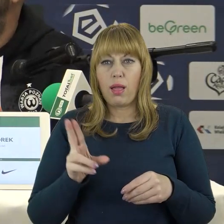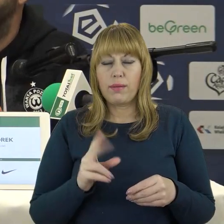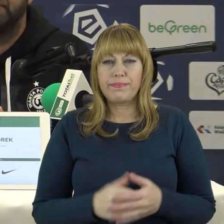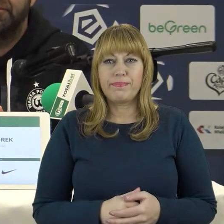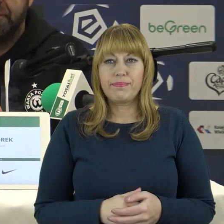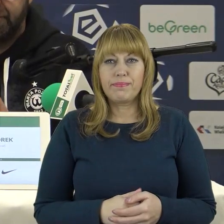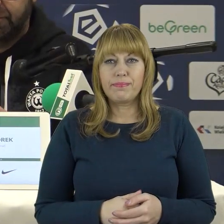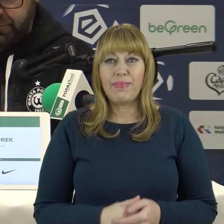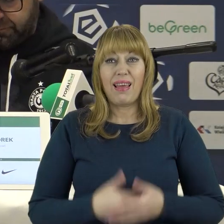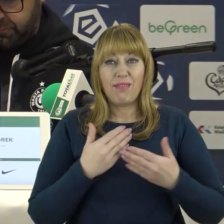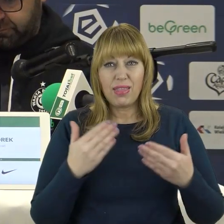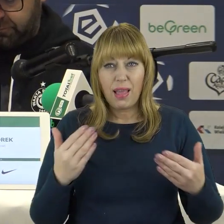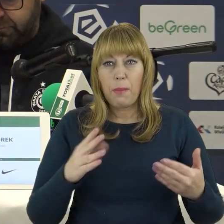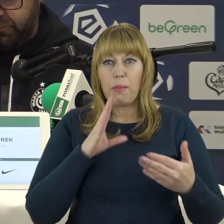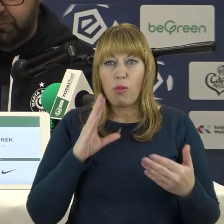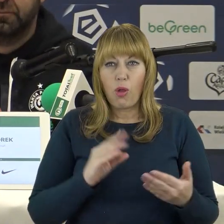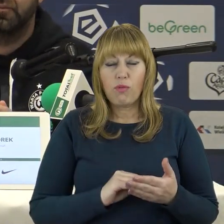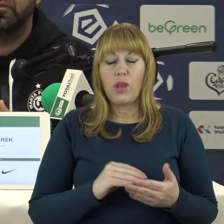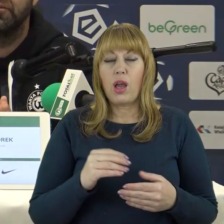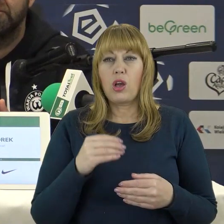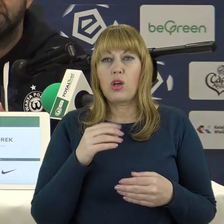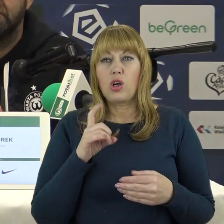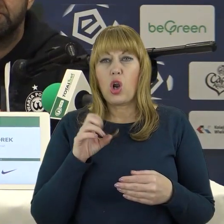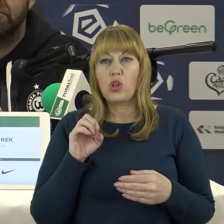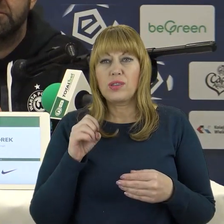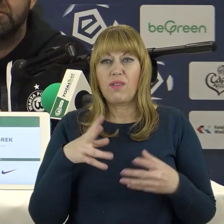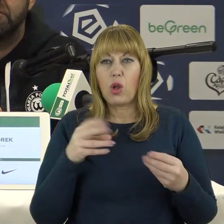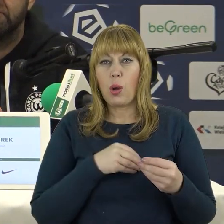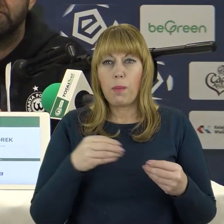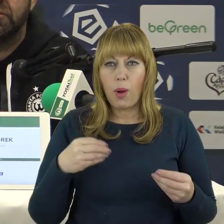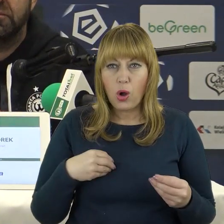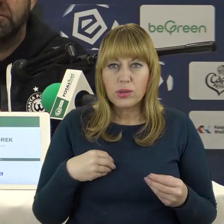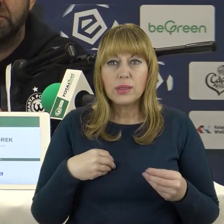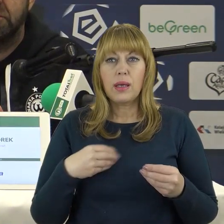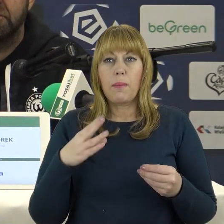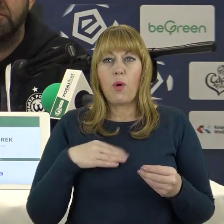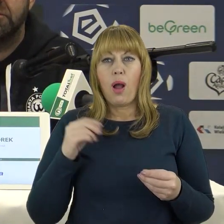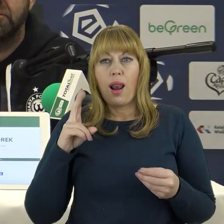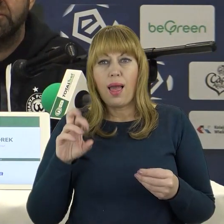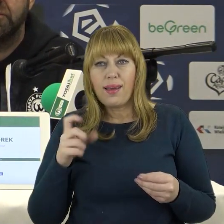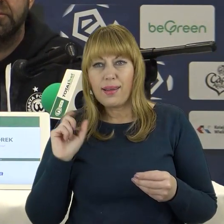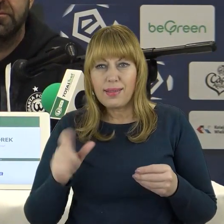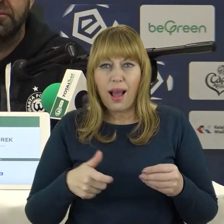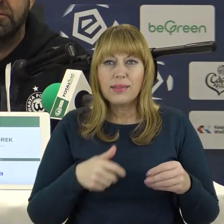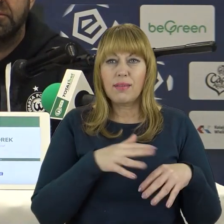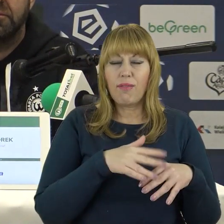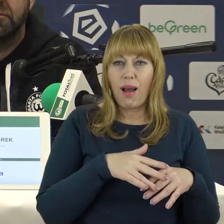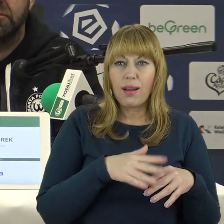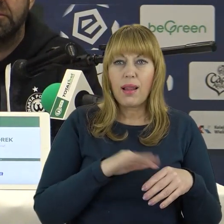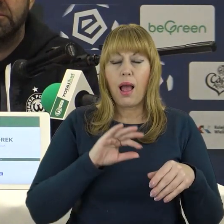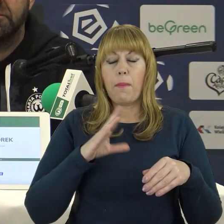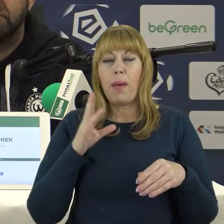Witamy ponownie z Drodziska Wielkopolskiego. Po meczu Warty Poznań z Lechią Gdańsk w 13. kolejce PKO Bank Polski Ekstraklasy.